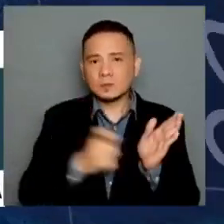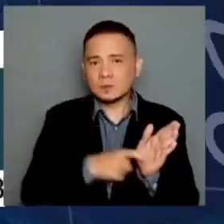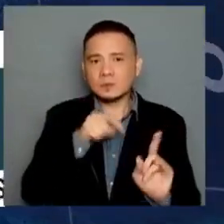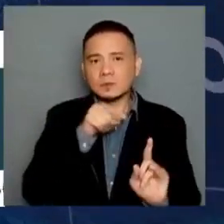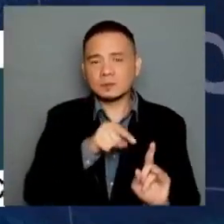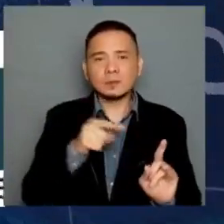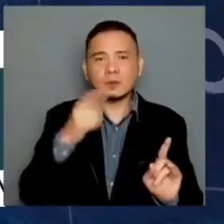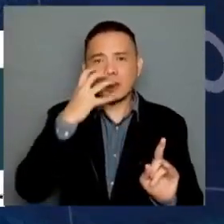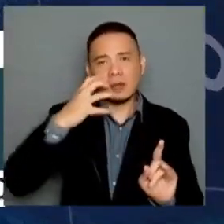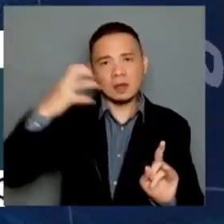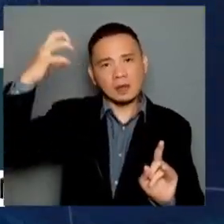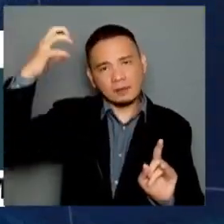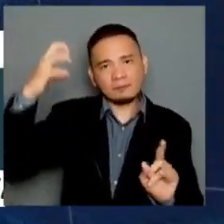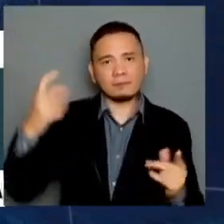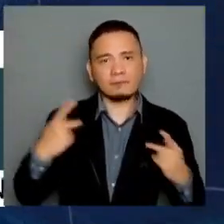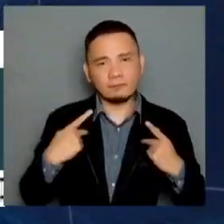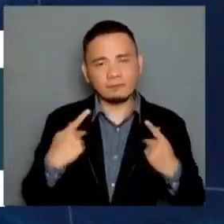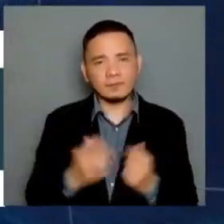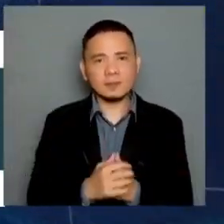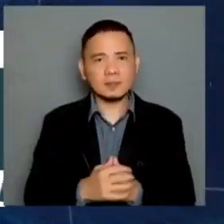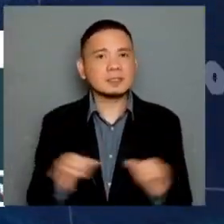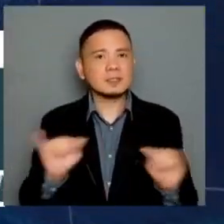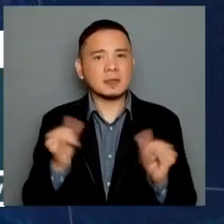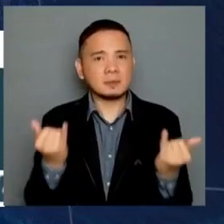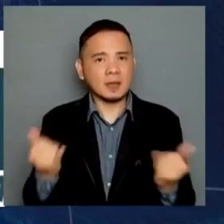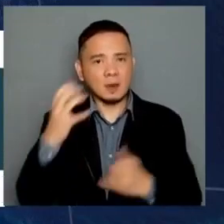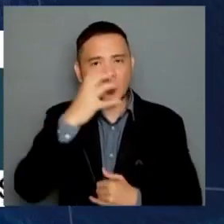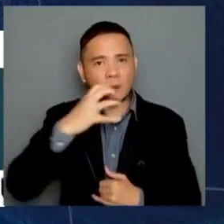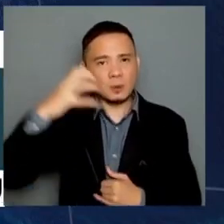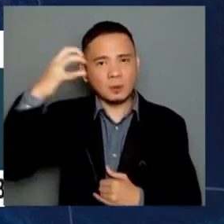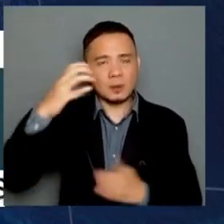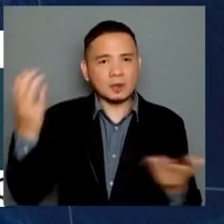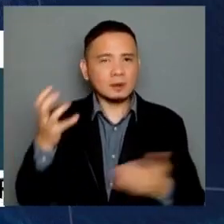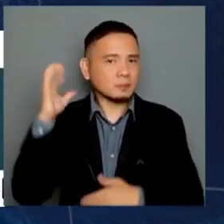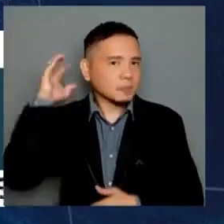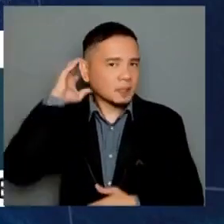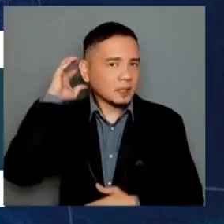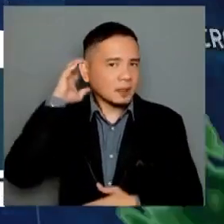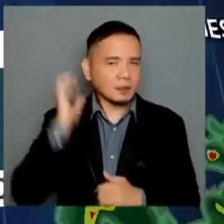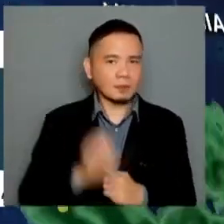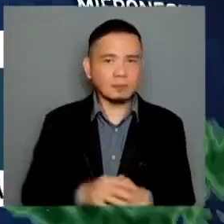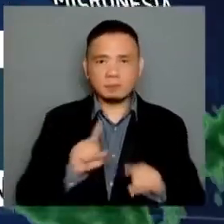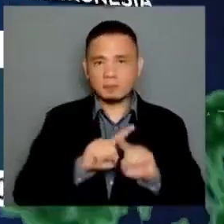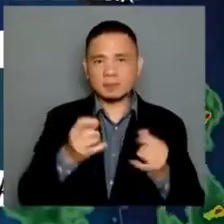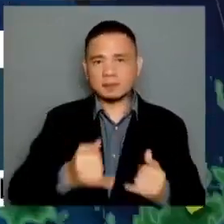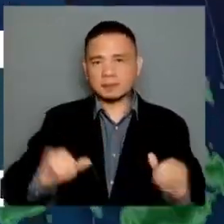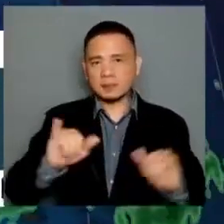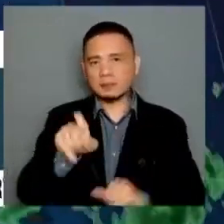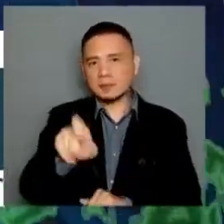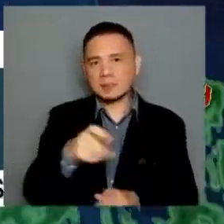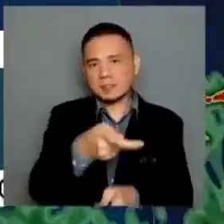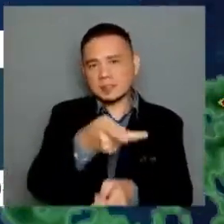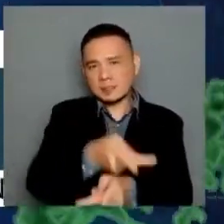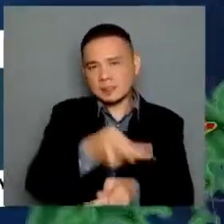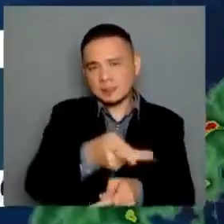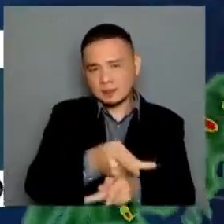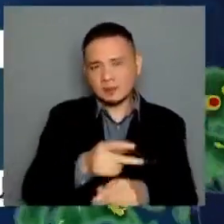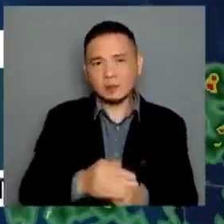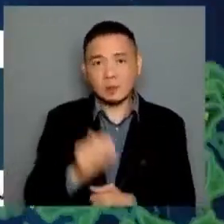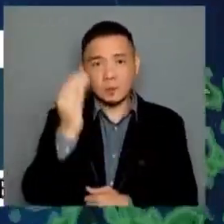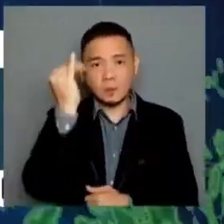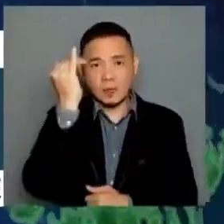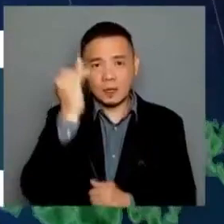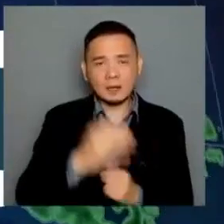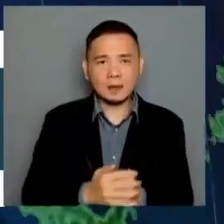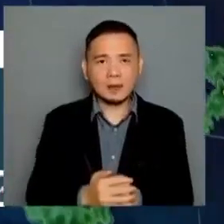magandang panahon, katulad po ng panahon natin ngayon dito sa May Mindanao area. However, pinag-iingat pa rin po natin yung ating mga kababayan dahil may